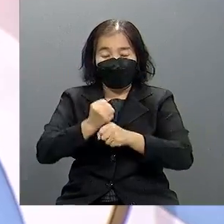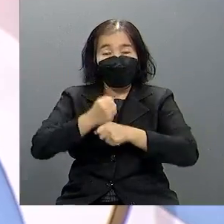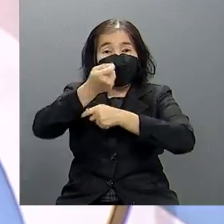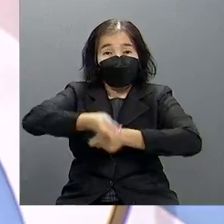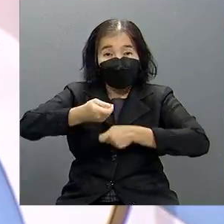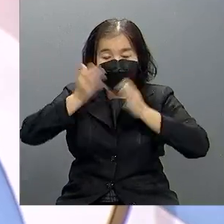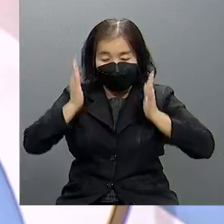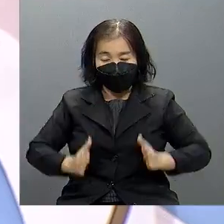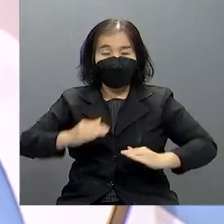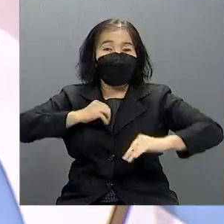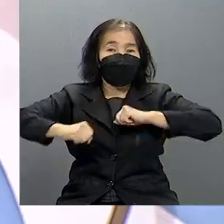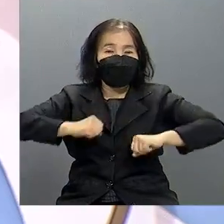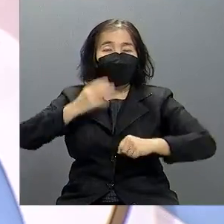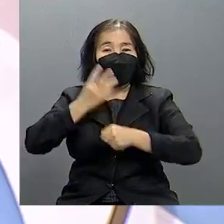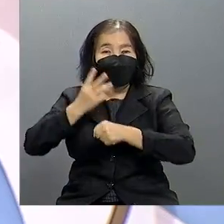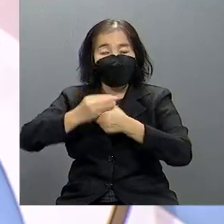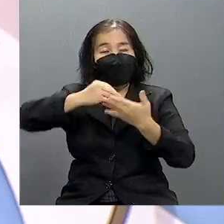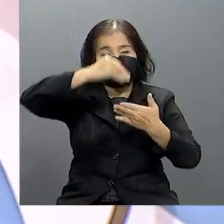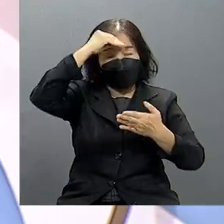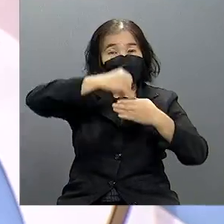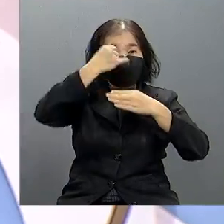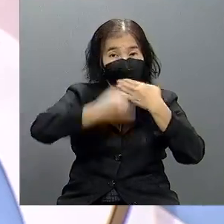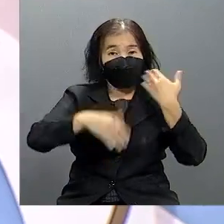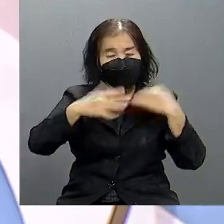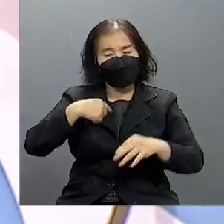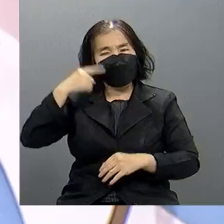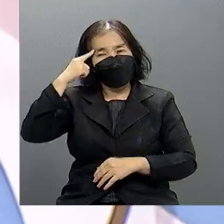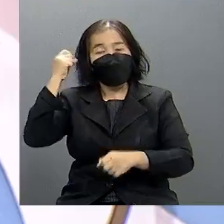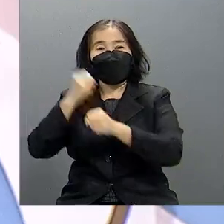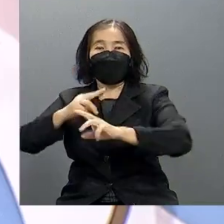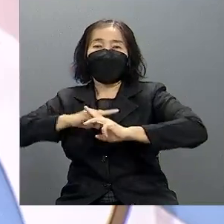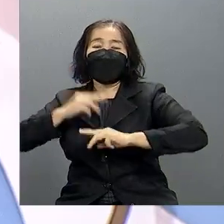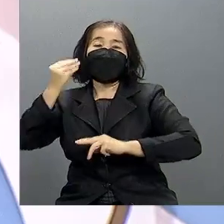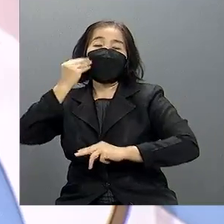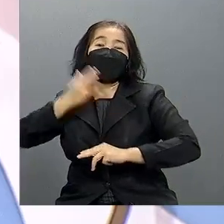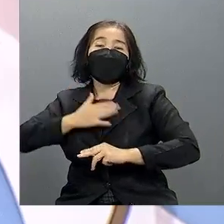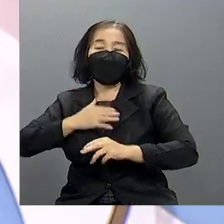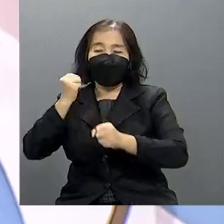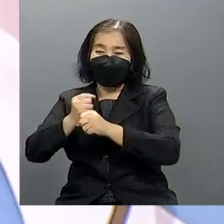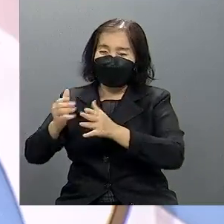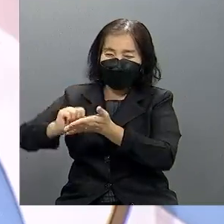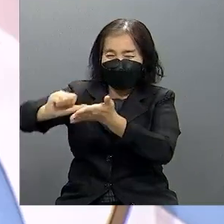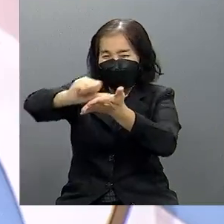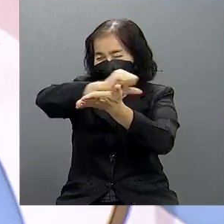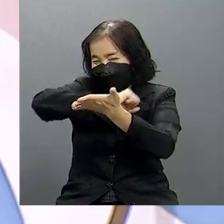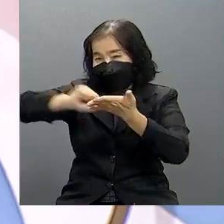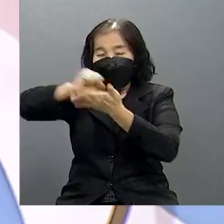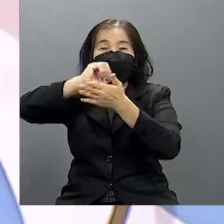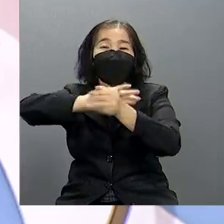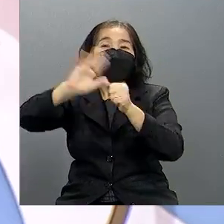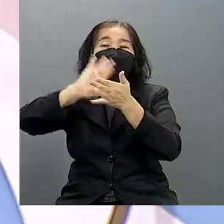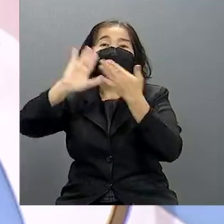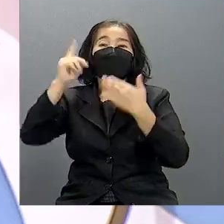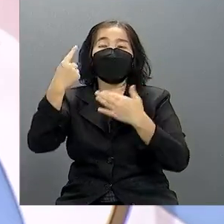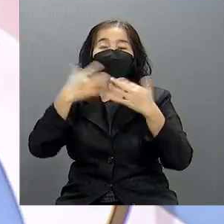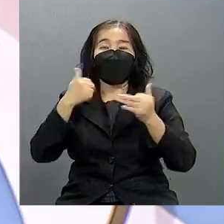ใหม่ที่พอเรียนจบแล้วก็เห็นความสำคัญของทรัพยากรที่บ้านเกิดนะคะกลับไปพัฒนาบ้านเกิดของตนเองจึงทำให้การท่องเที่ยววิถีชุม